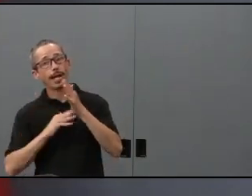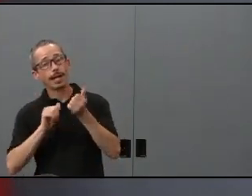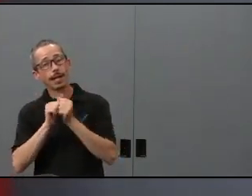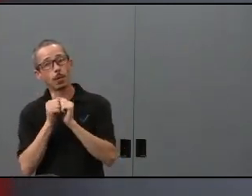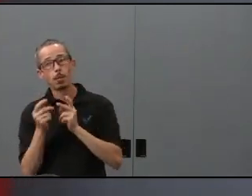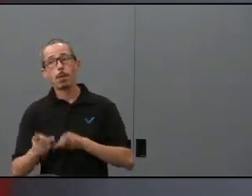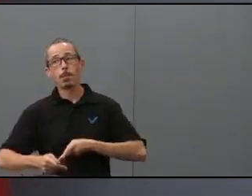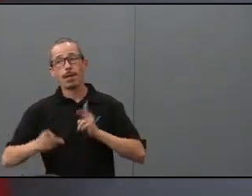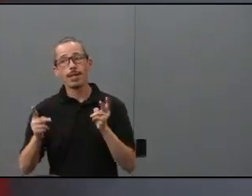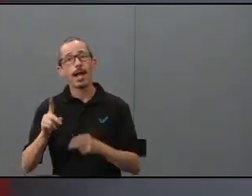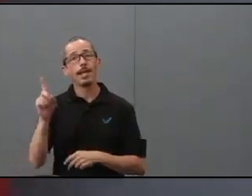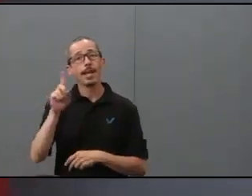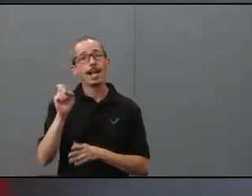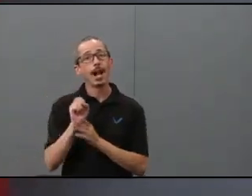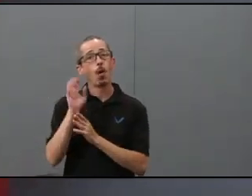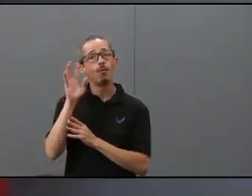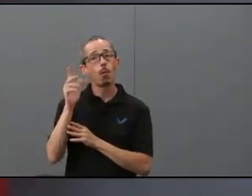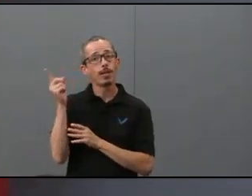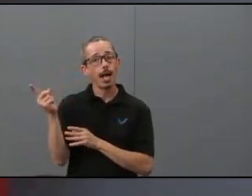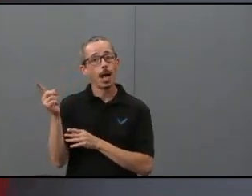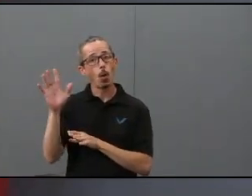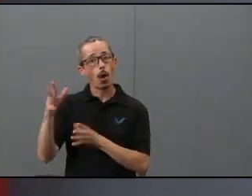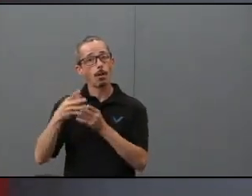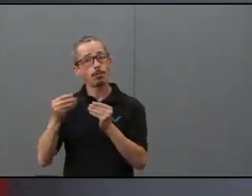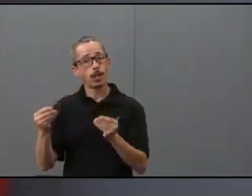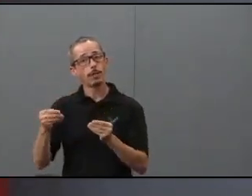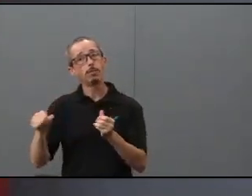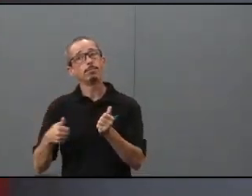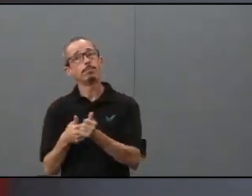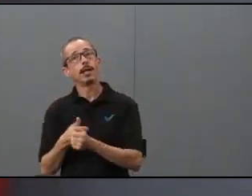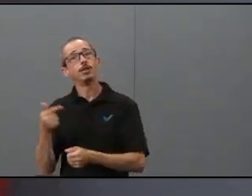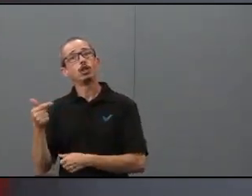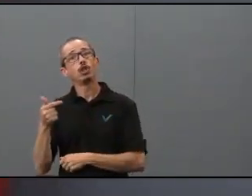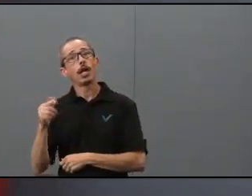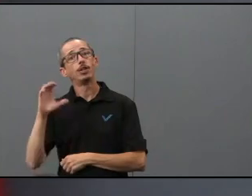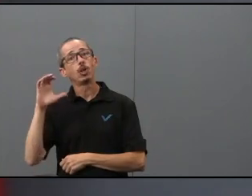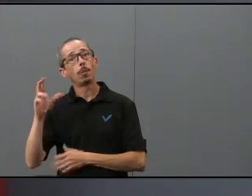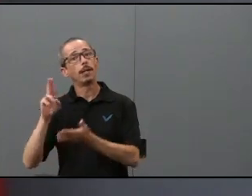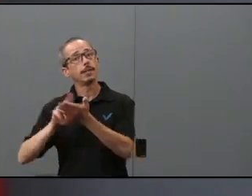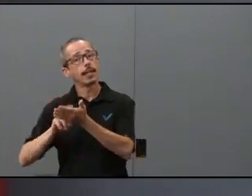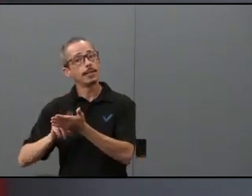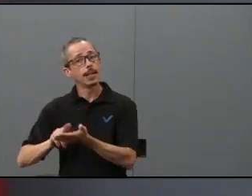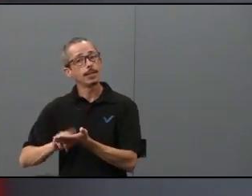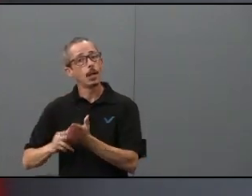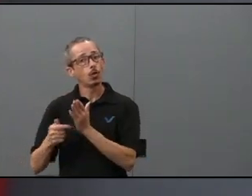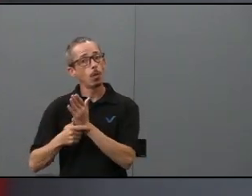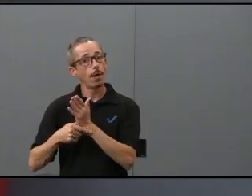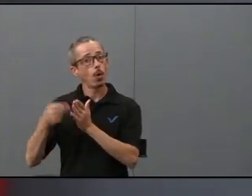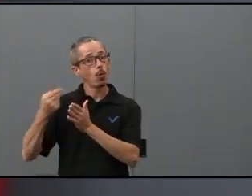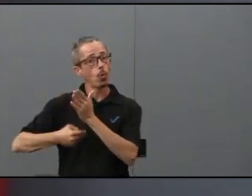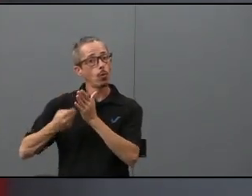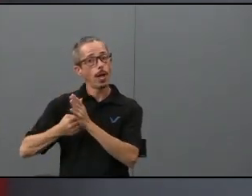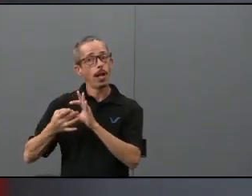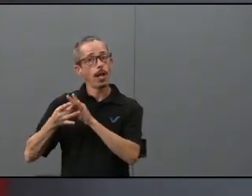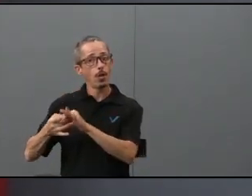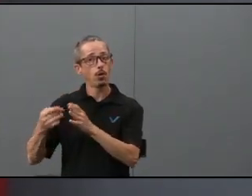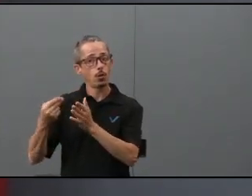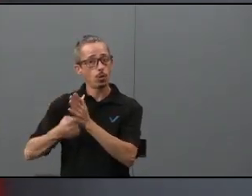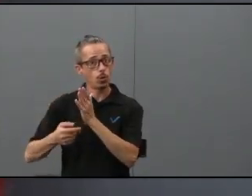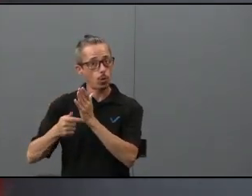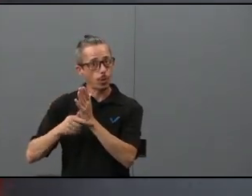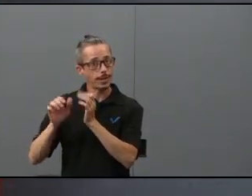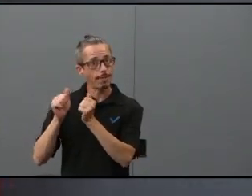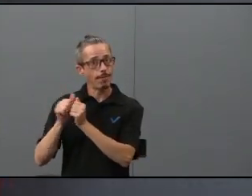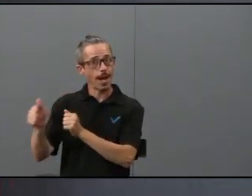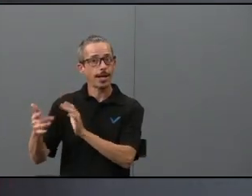d'autoriser Daniel la fontaine ou en son absence giselin charbonau a signé les documents contractuels liés au dossier